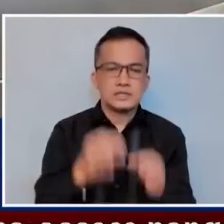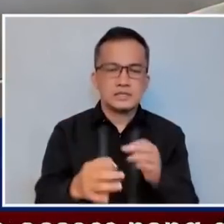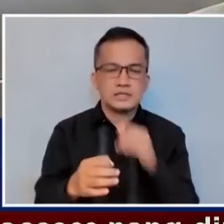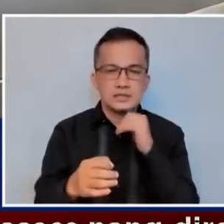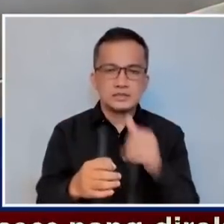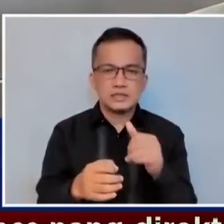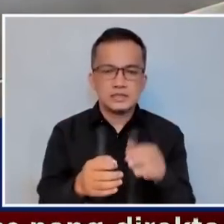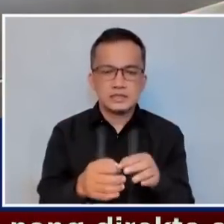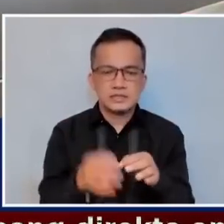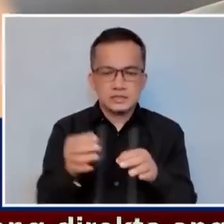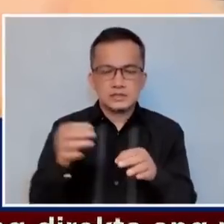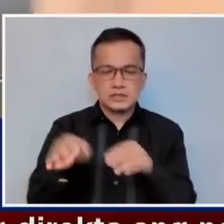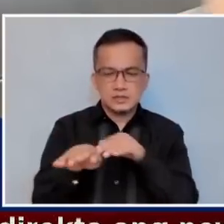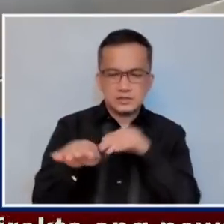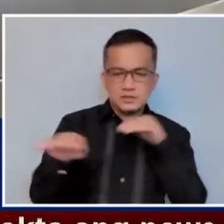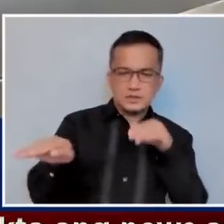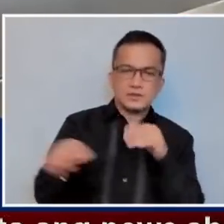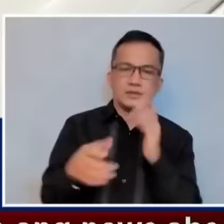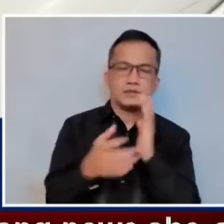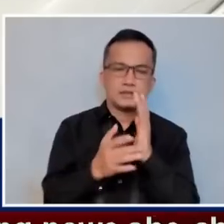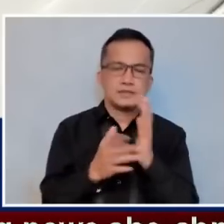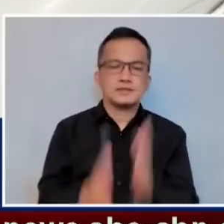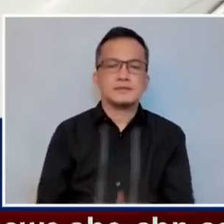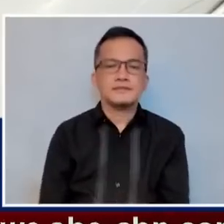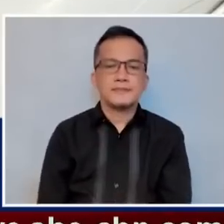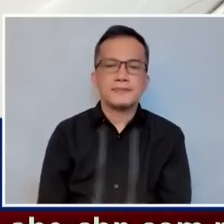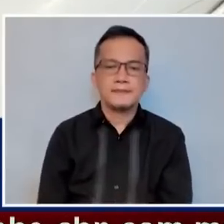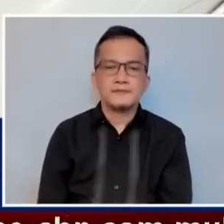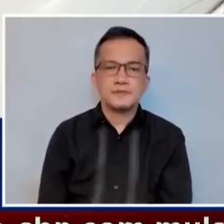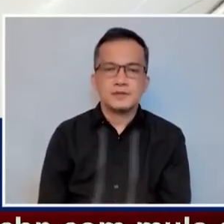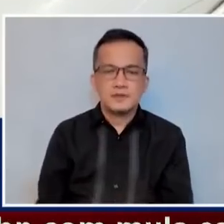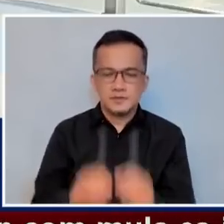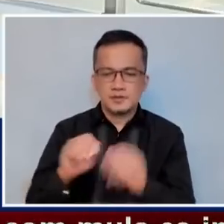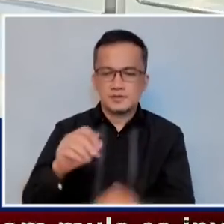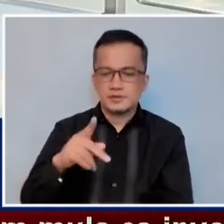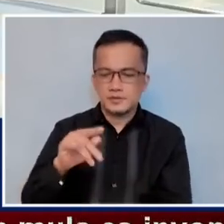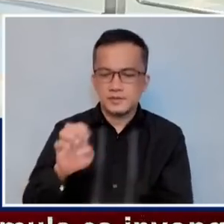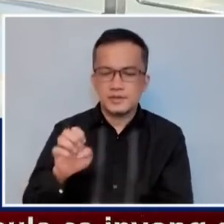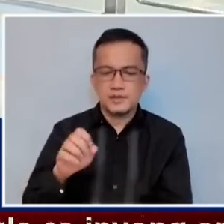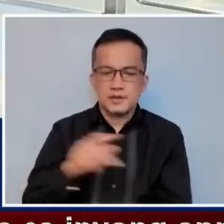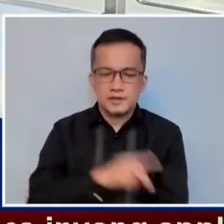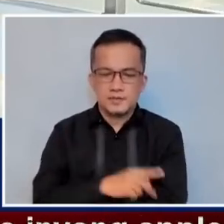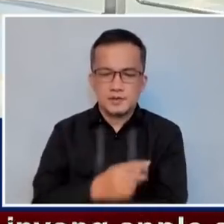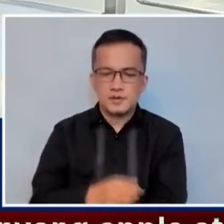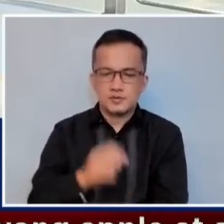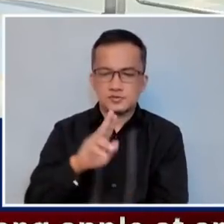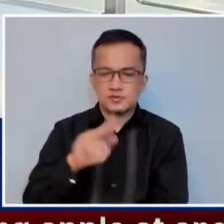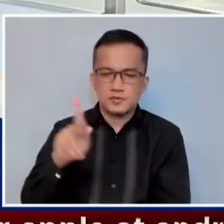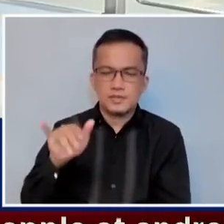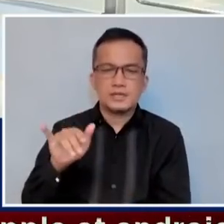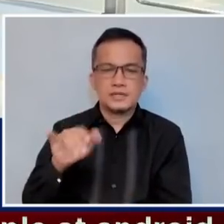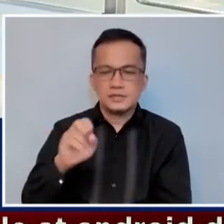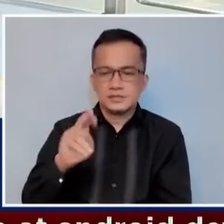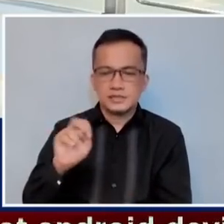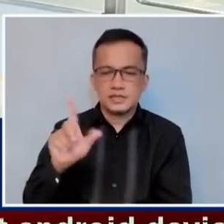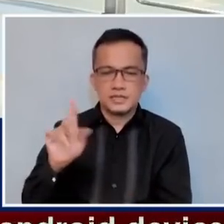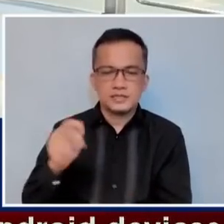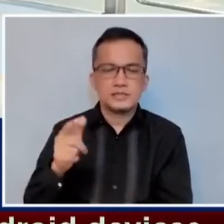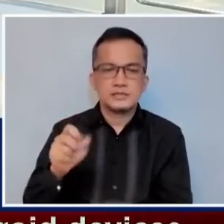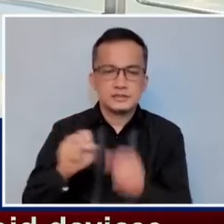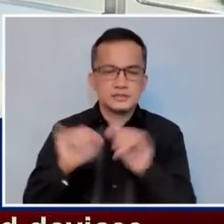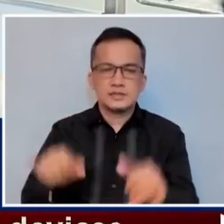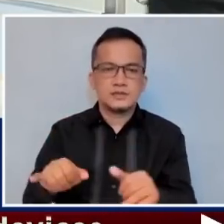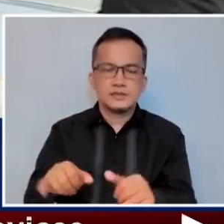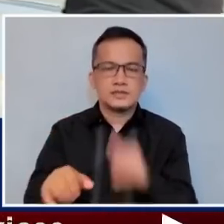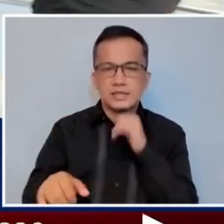naantala sa traffic ang mga technician. Maglalagay ng spare power supply ng signaling system para po hindi na